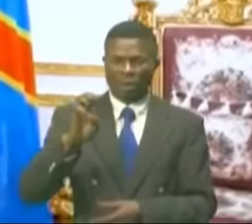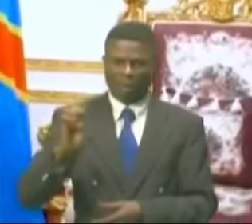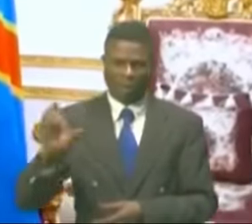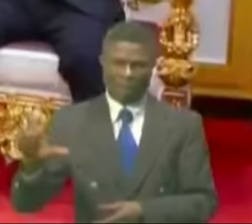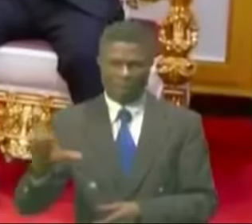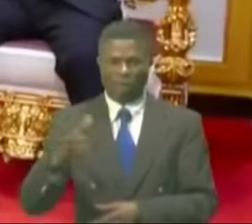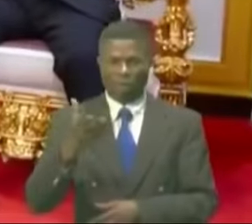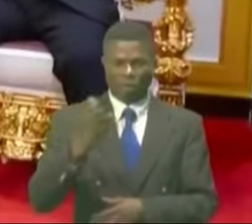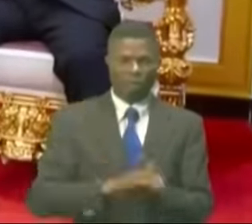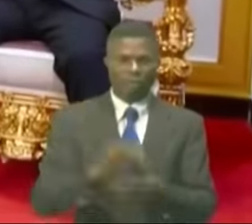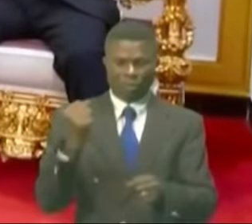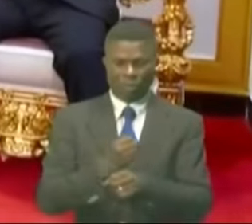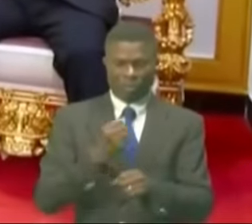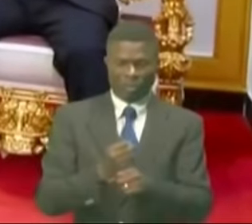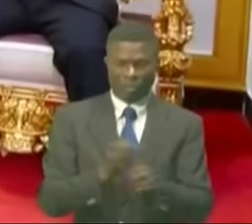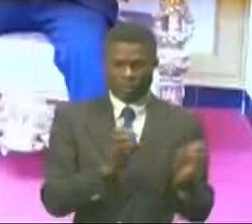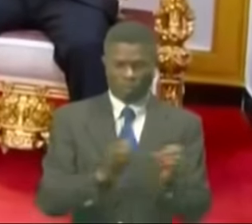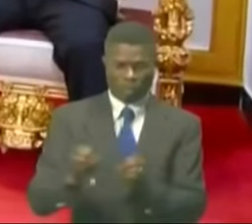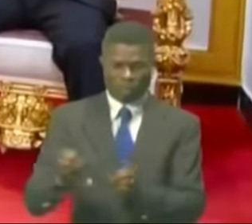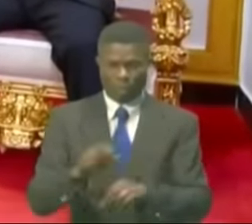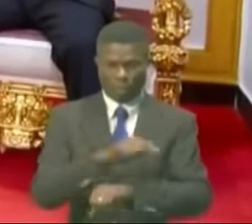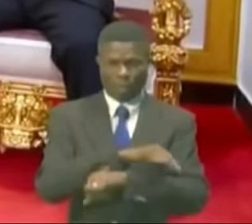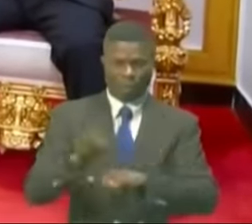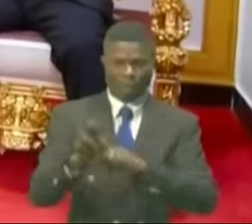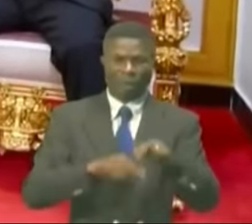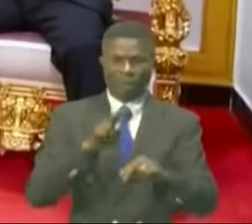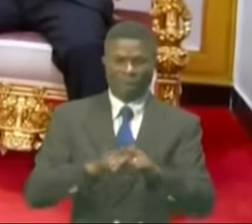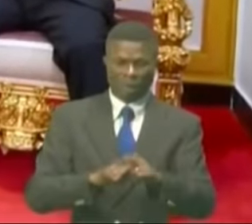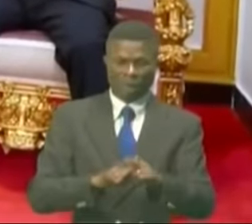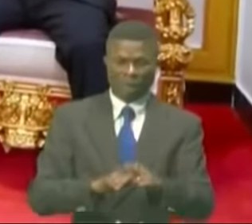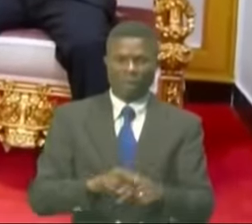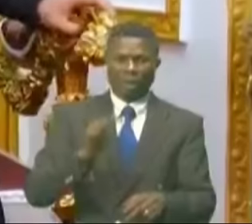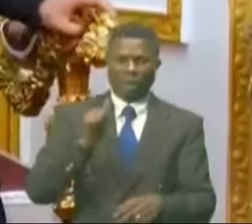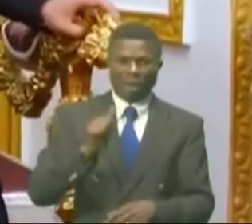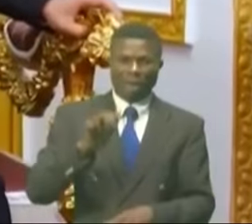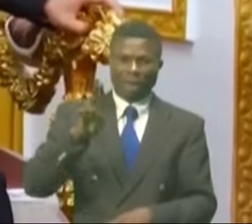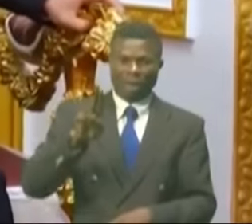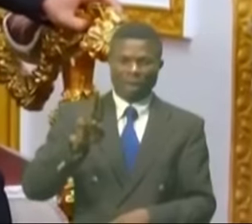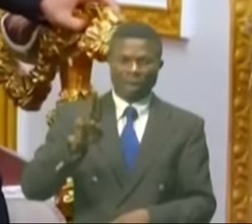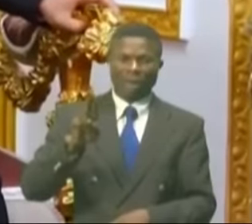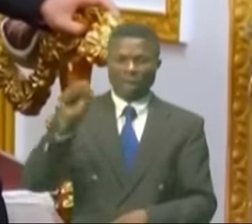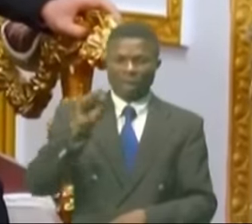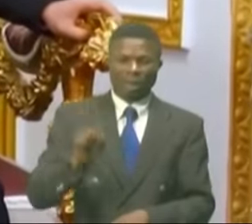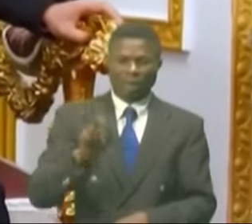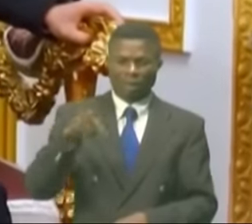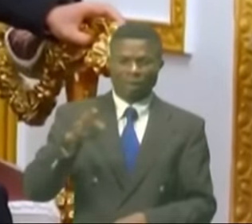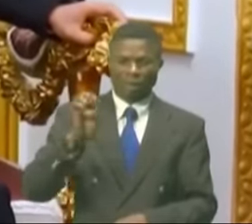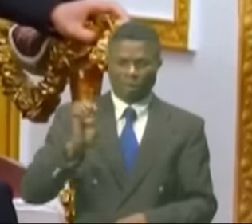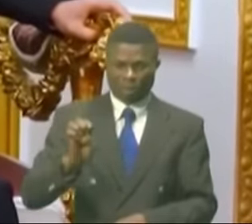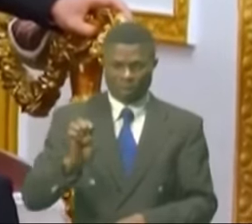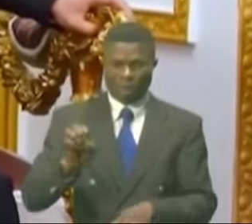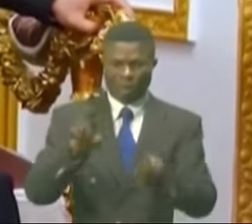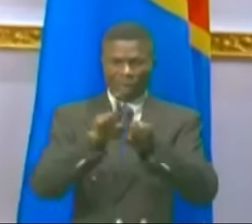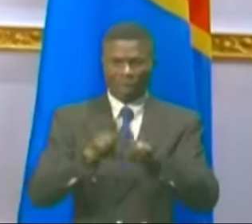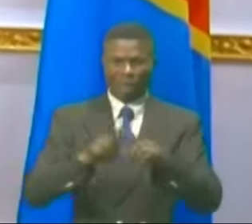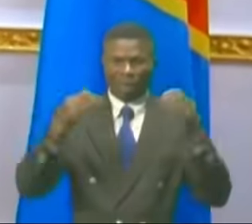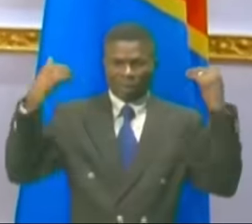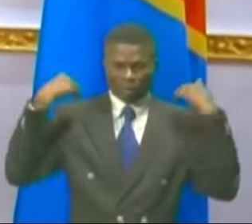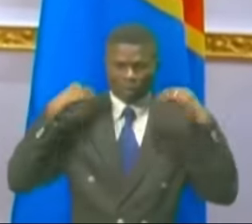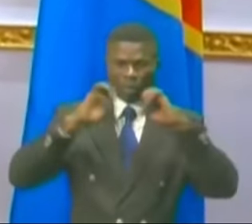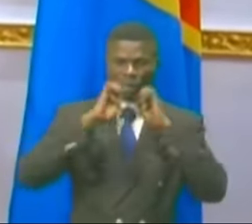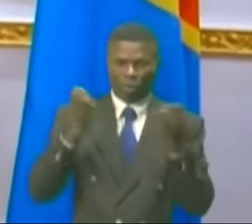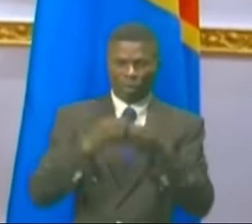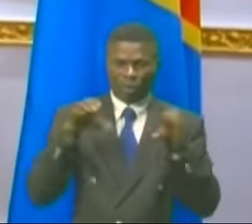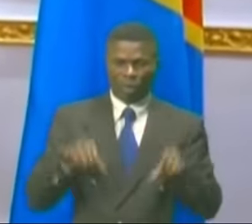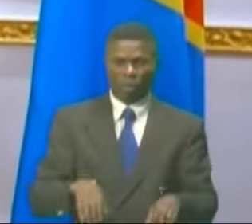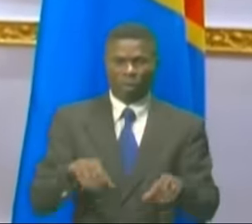d'une longue séance de travail qui s'est tenue au siège national de l'ARSP entre les responsables de la SICOMIN SA et le patron de la sous-traitance en